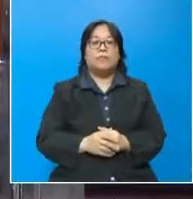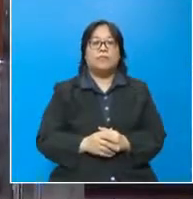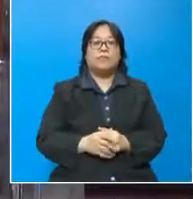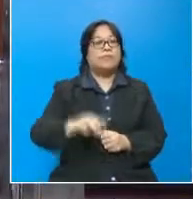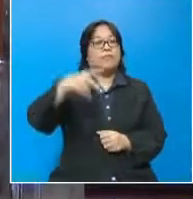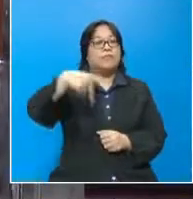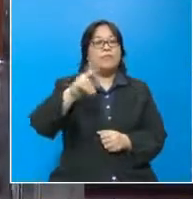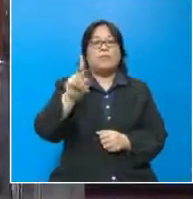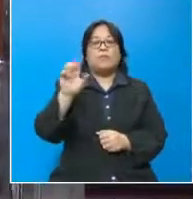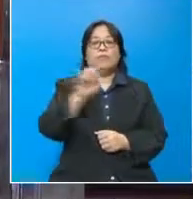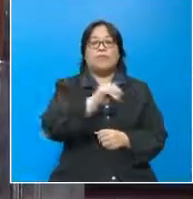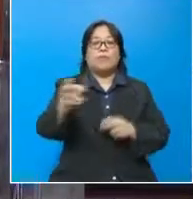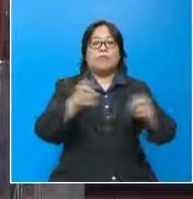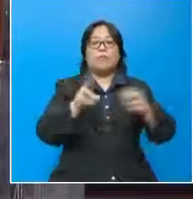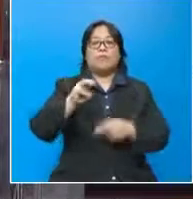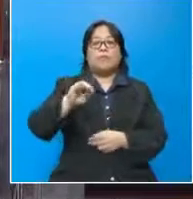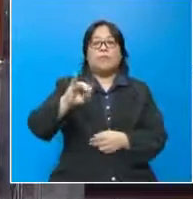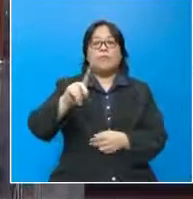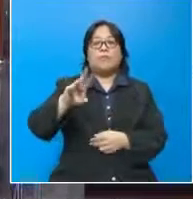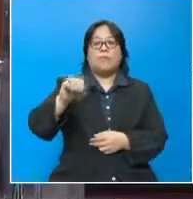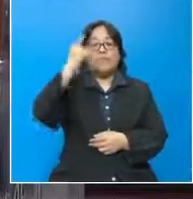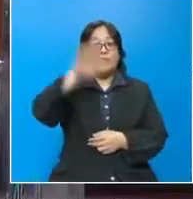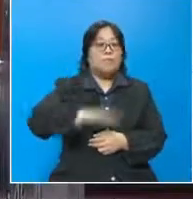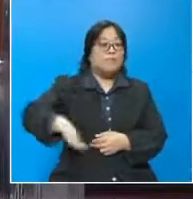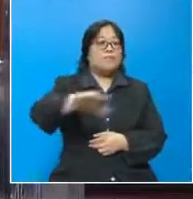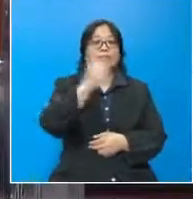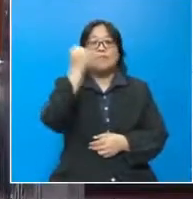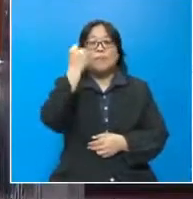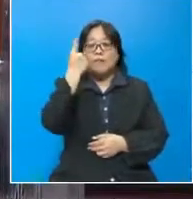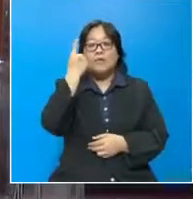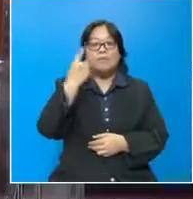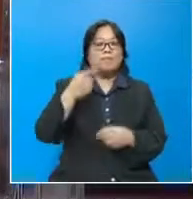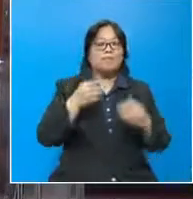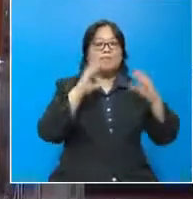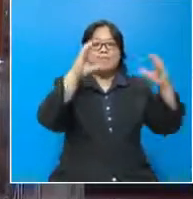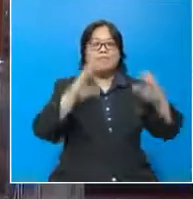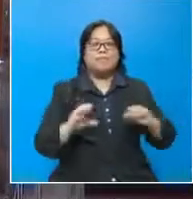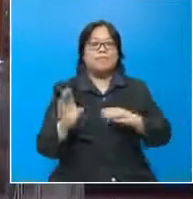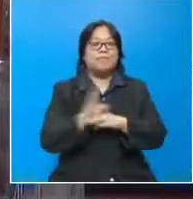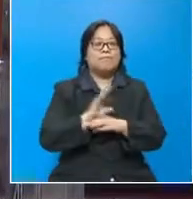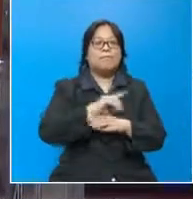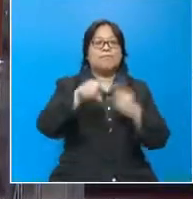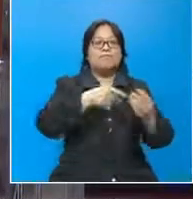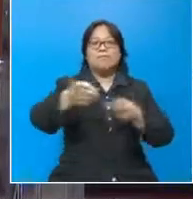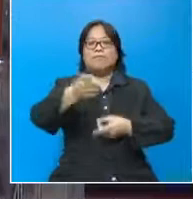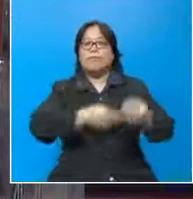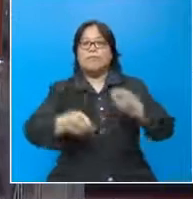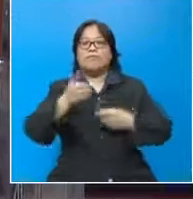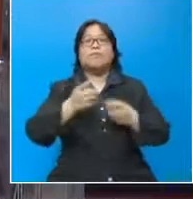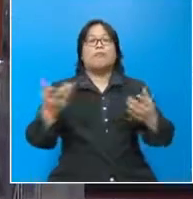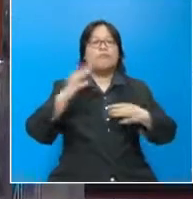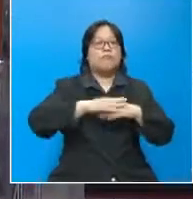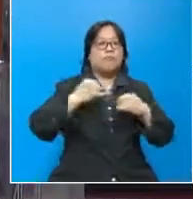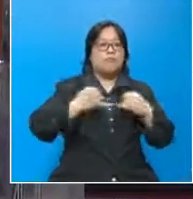pics dan juga usaha mikro untuk Michael memahami seluk-beluk apabila berdagang secara dalam